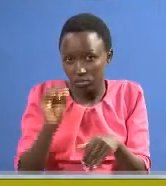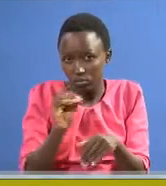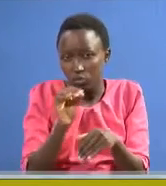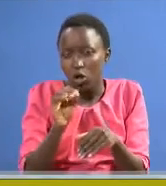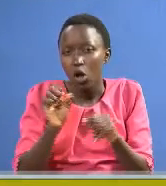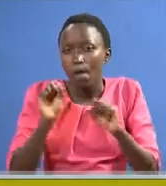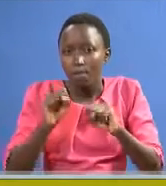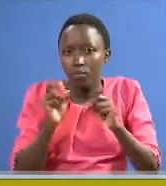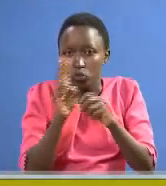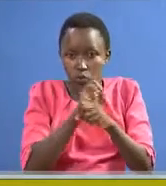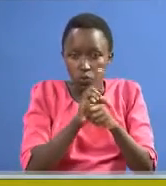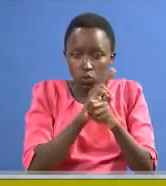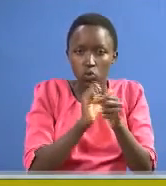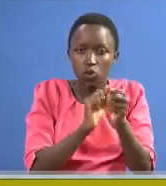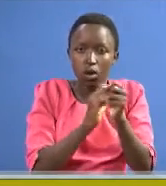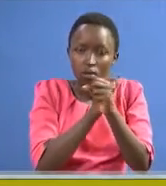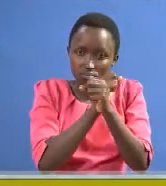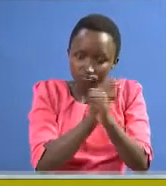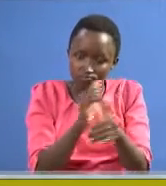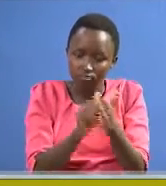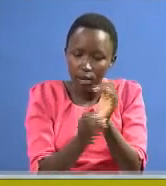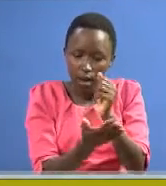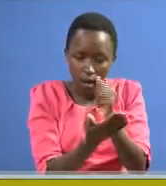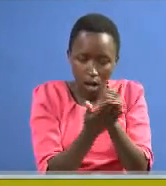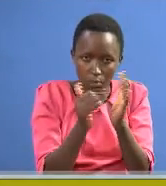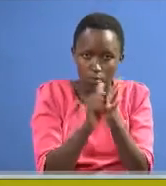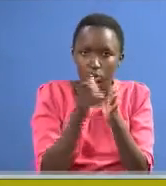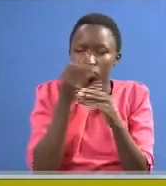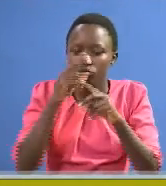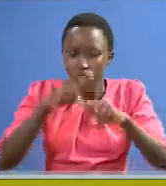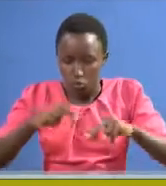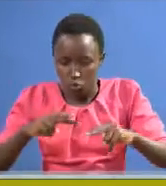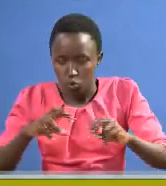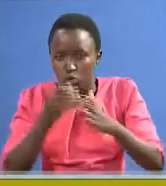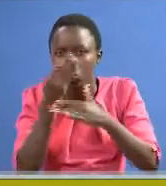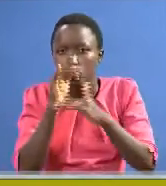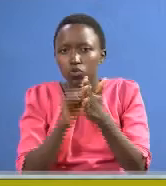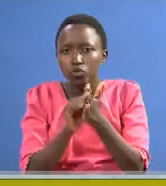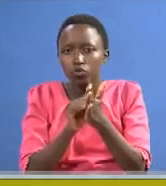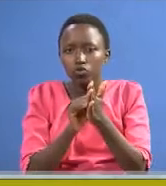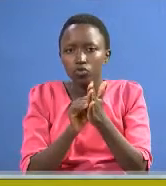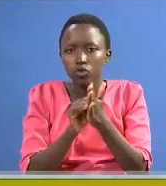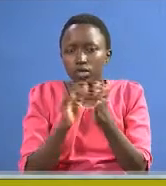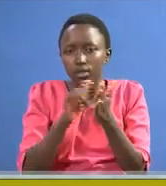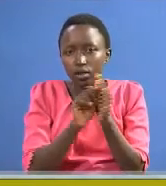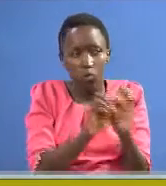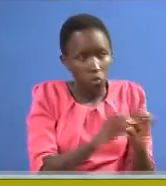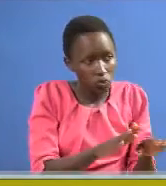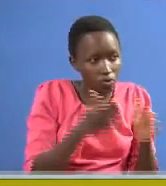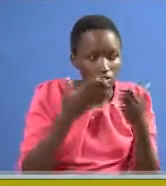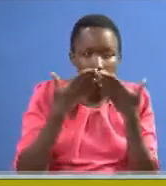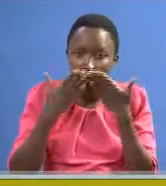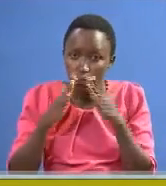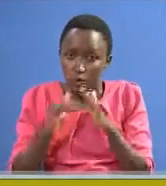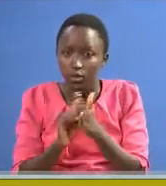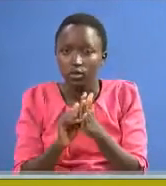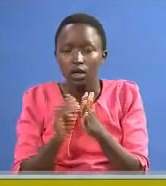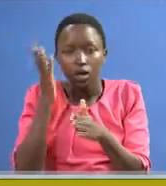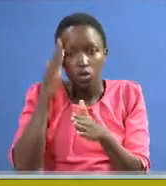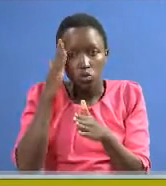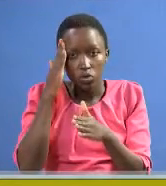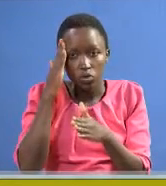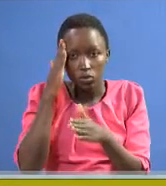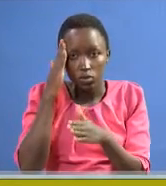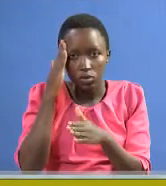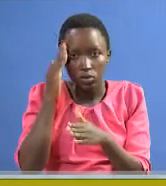huweza kutumika kuzuia wizi na hata kusaidia katika uchunguzi wa kunasa vilivyopotea? Teknolojia hii inajulikana